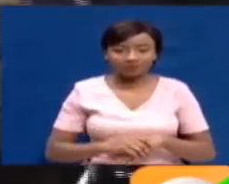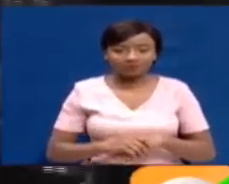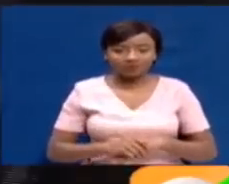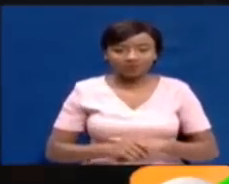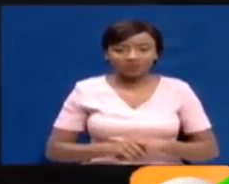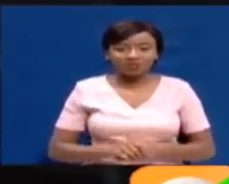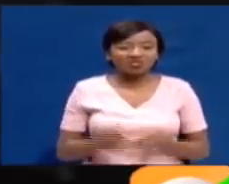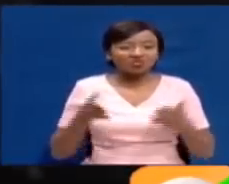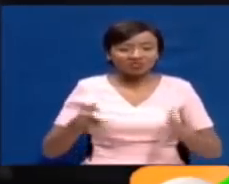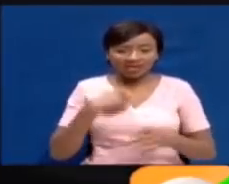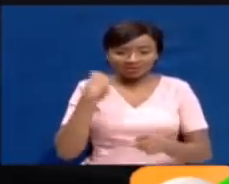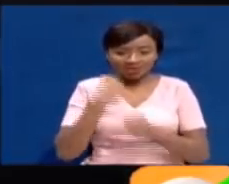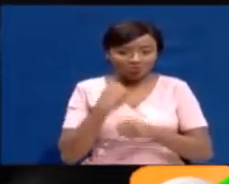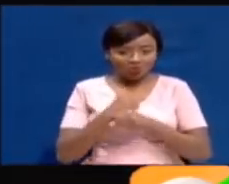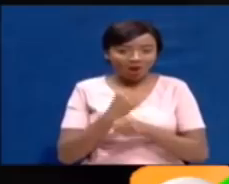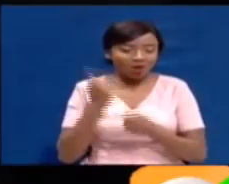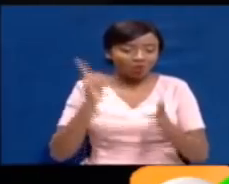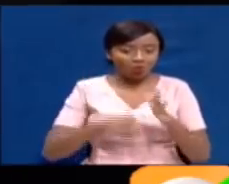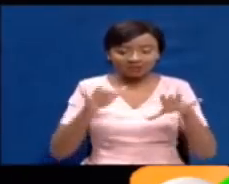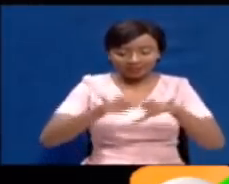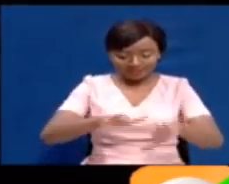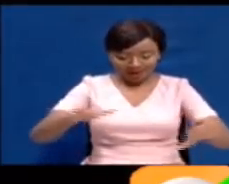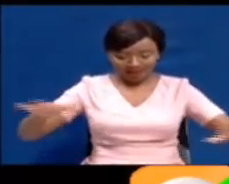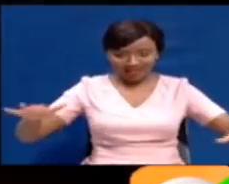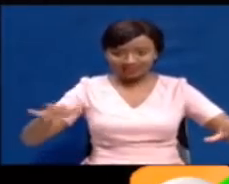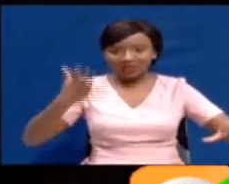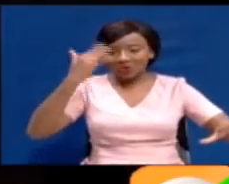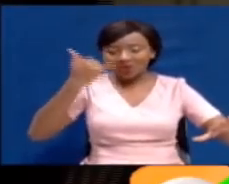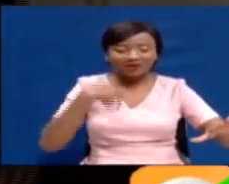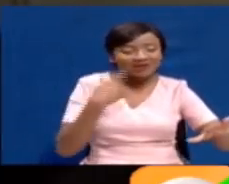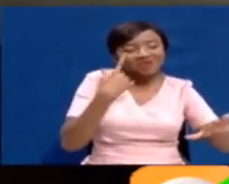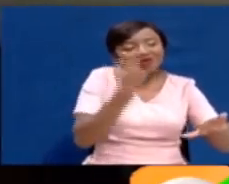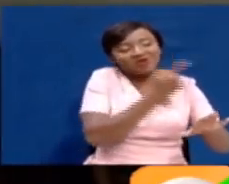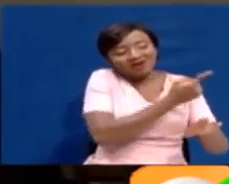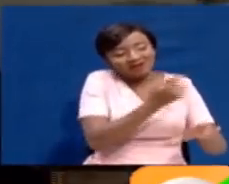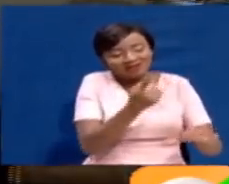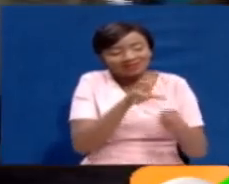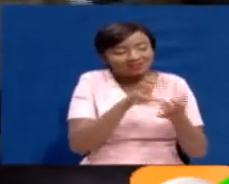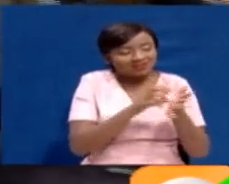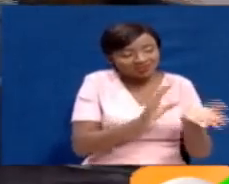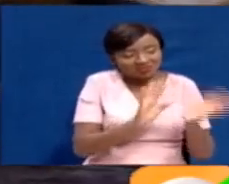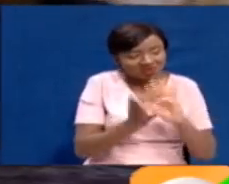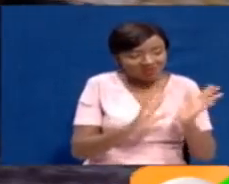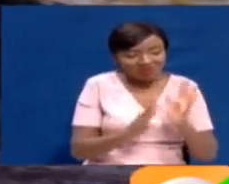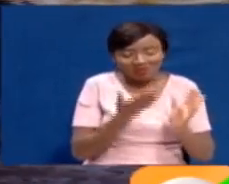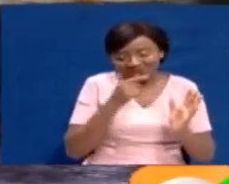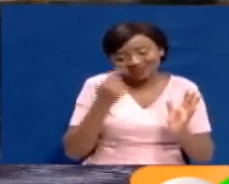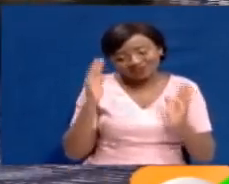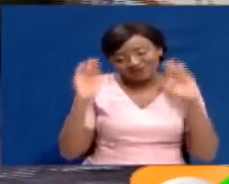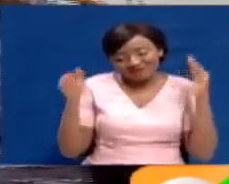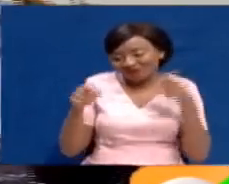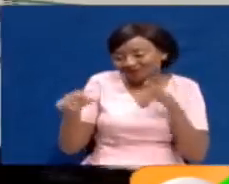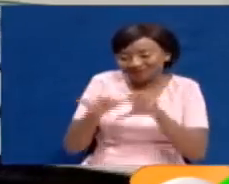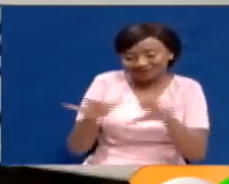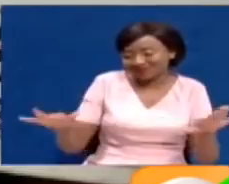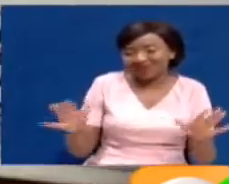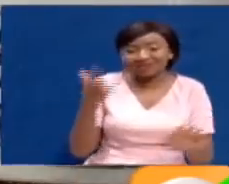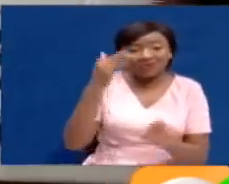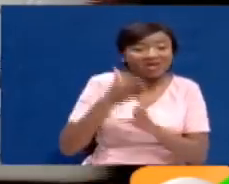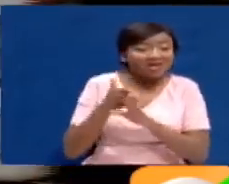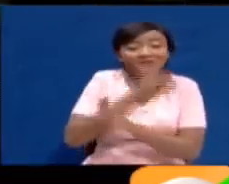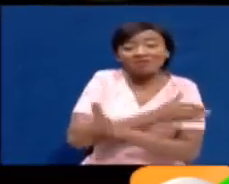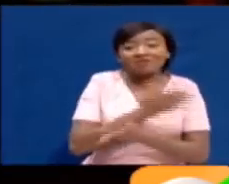nafanya kazi ya soko. Baada ya kuona vile hali imekaa, nikaona kwanza nibadilishe nione itakuwa na maana gani.